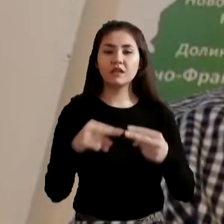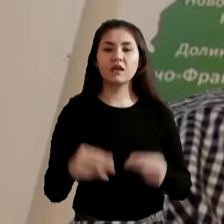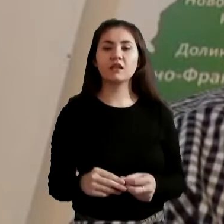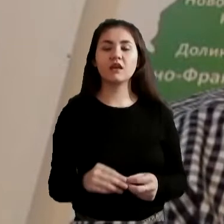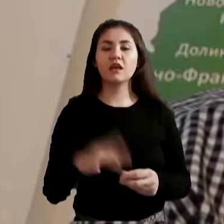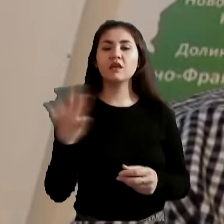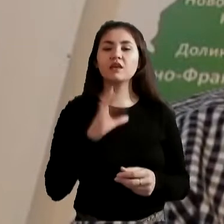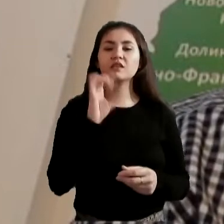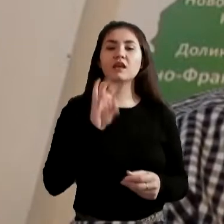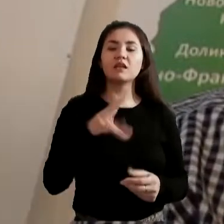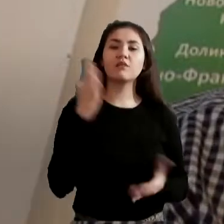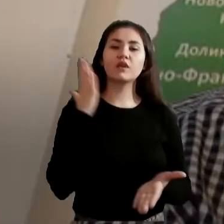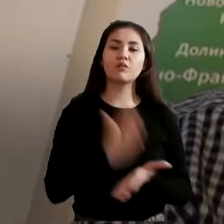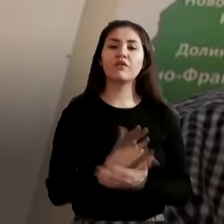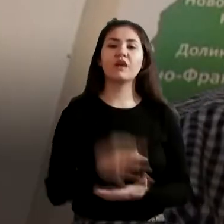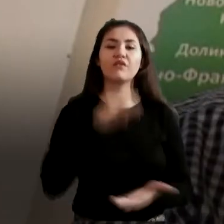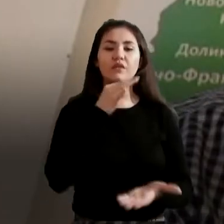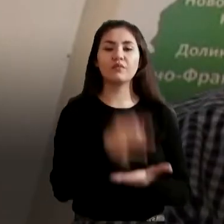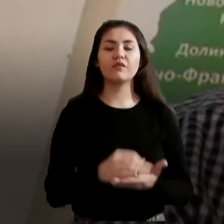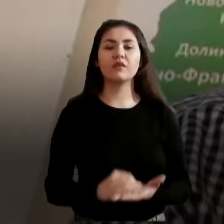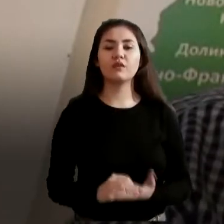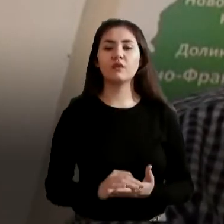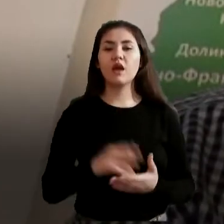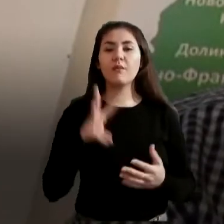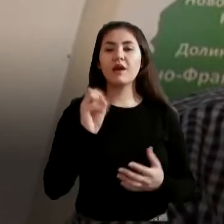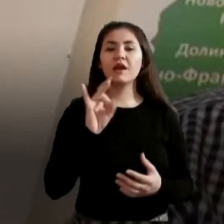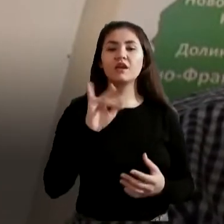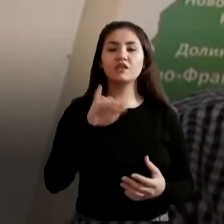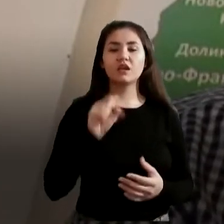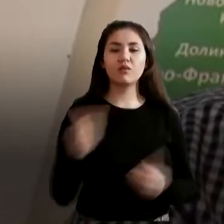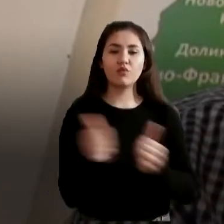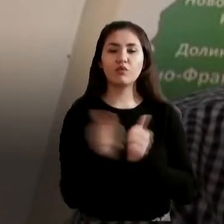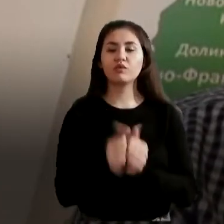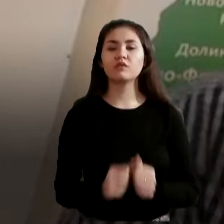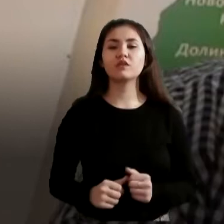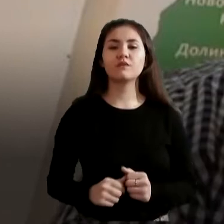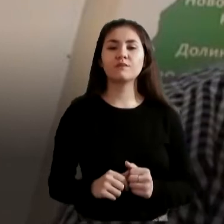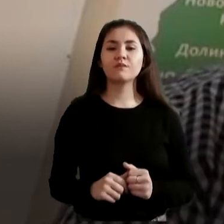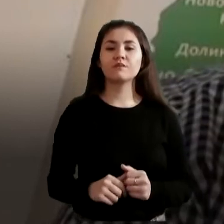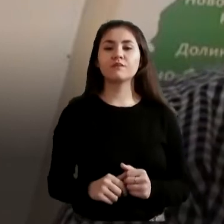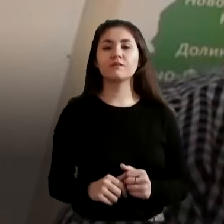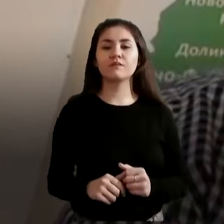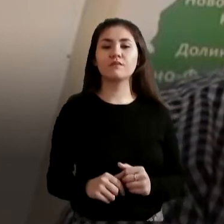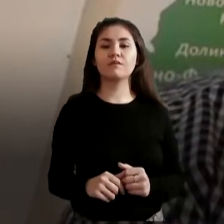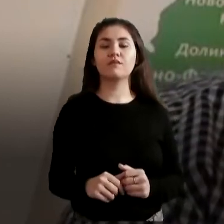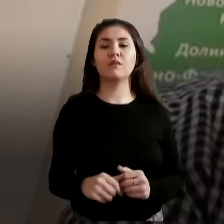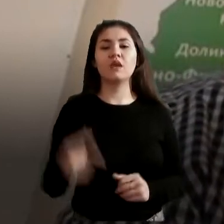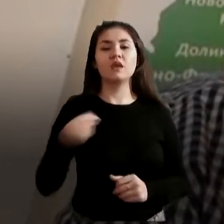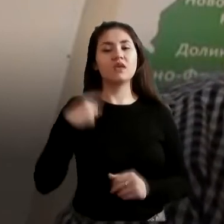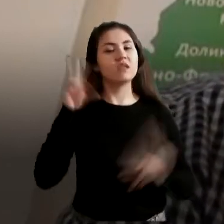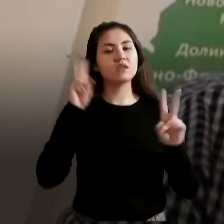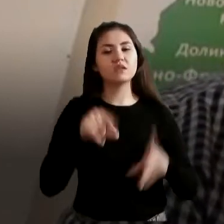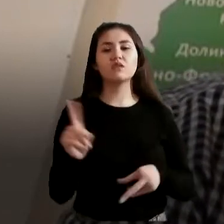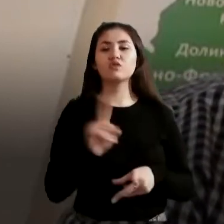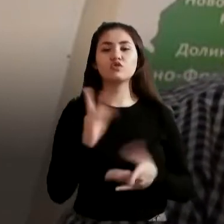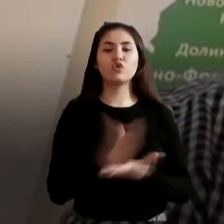стані перебувають, відповідно, мережі поруч. Однак, я не знаю